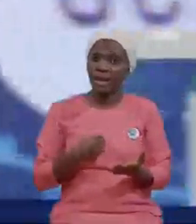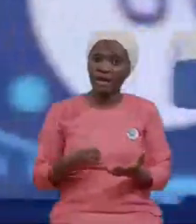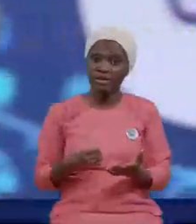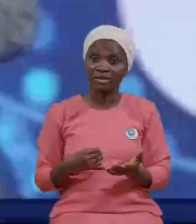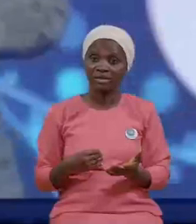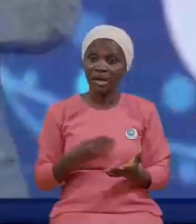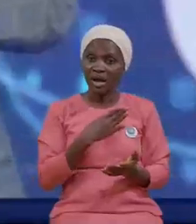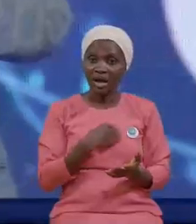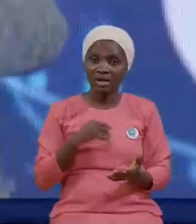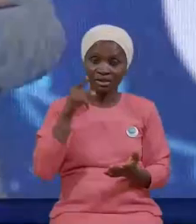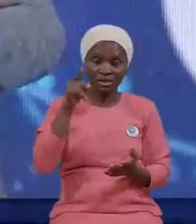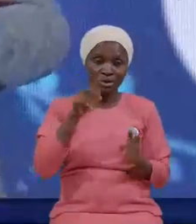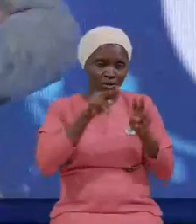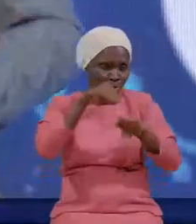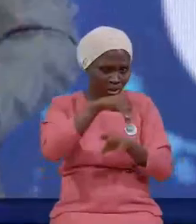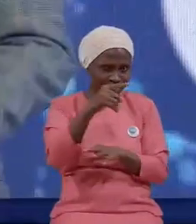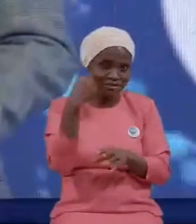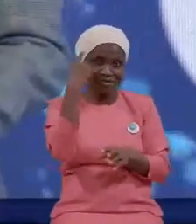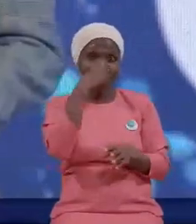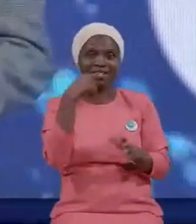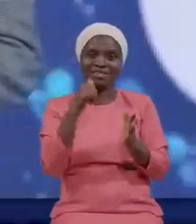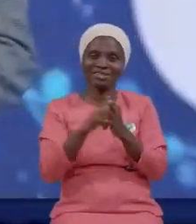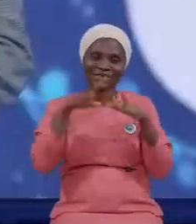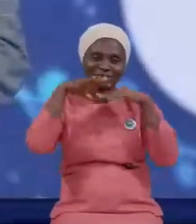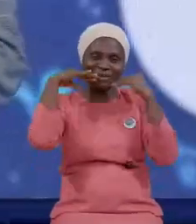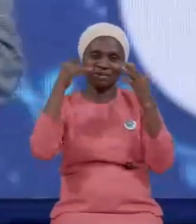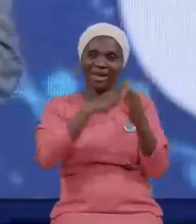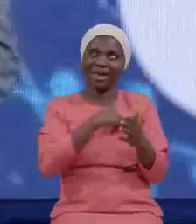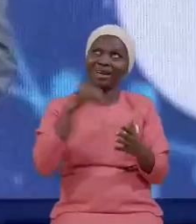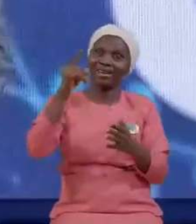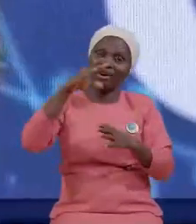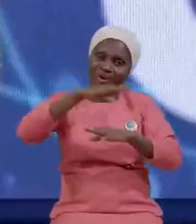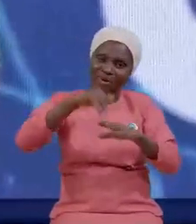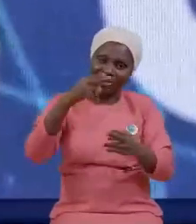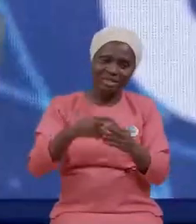Et il vous regarde face à face et il sourit et mentionne encore votre nom.